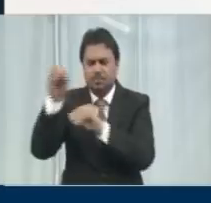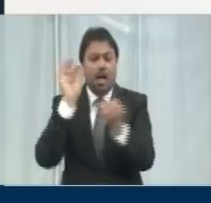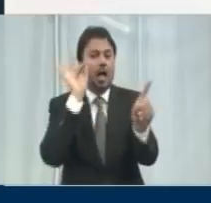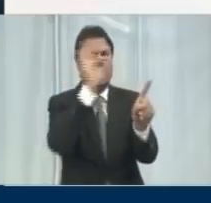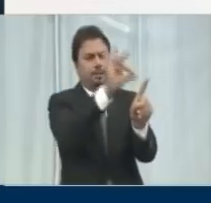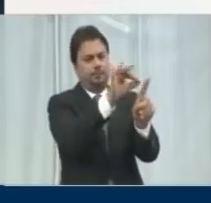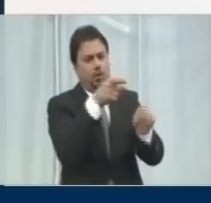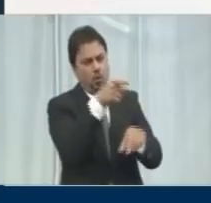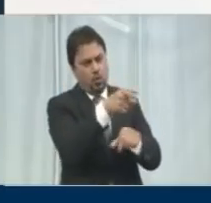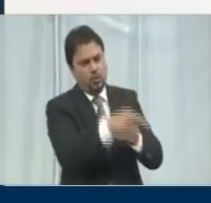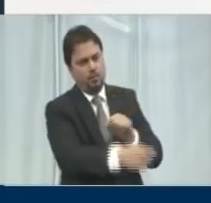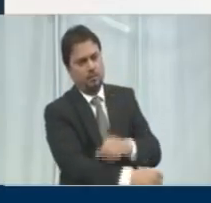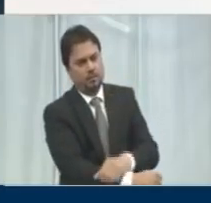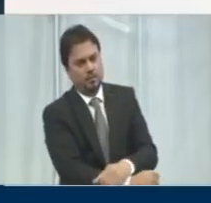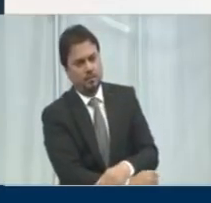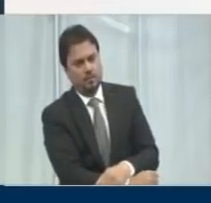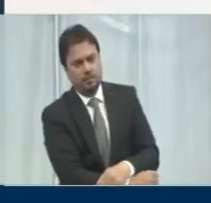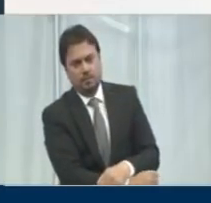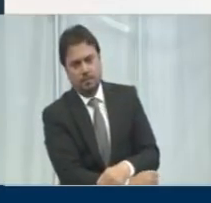الغرض.